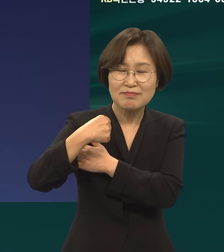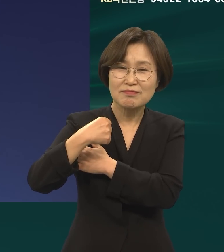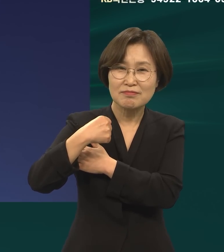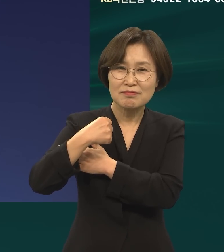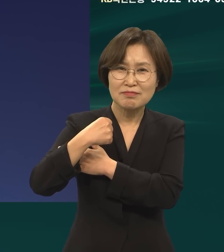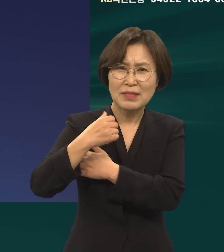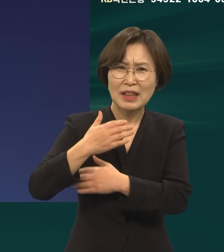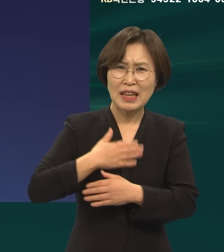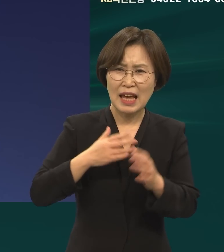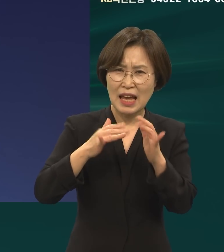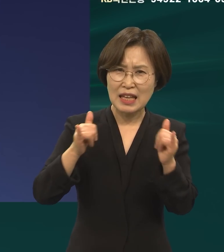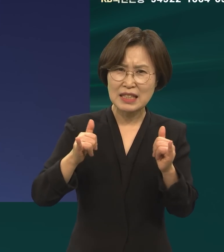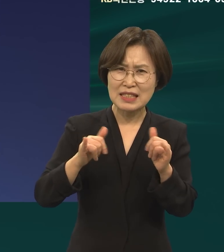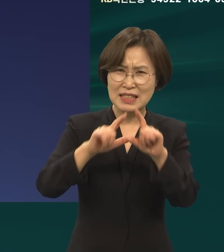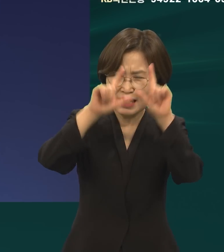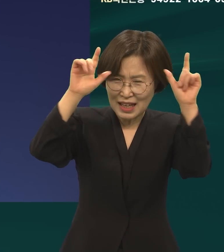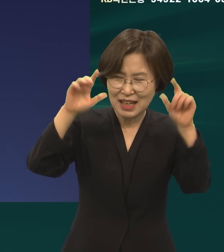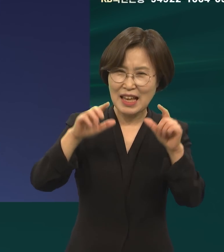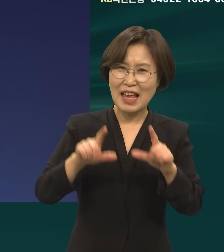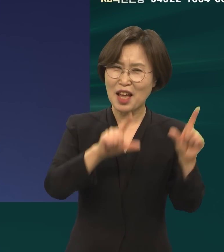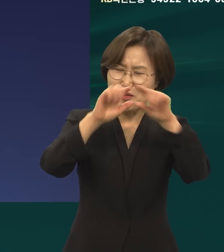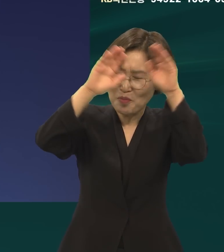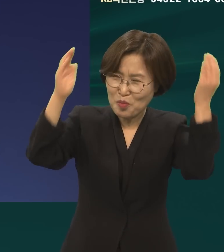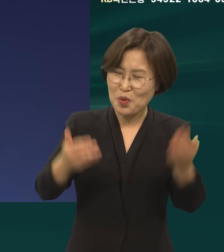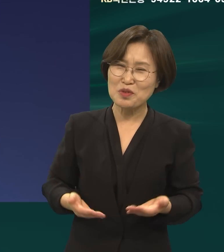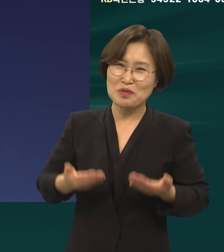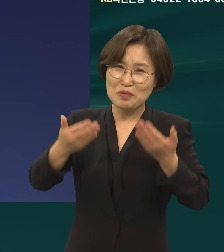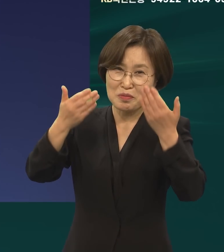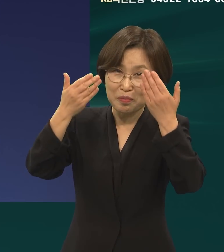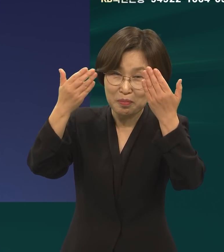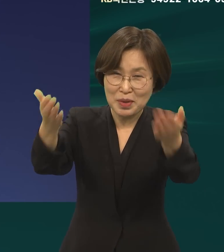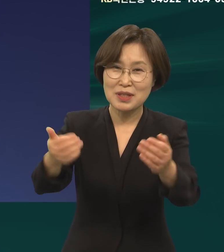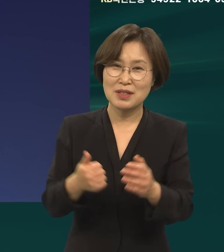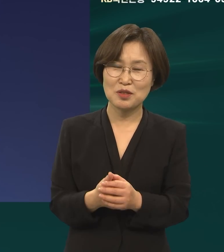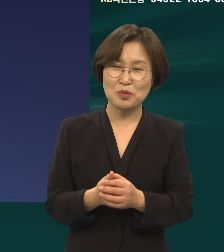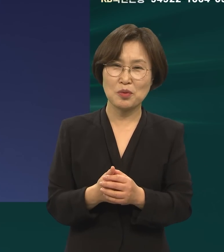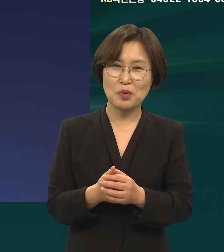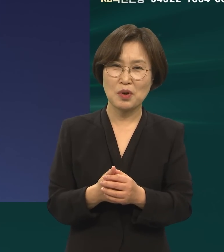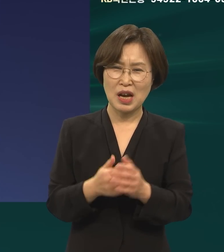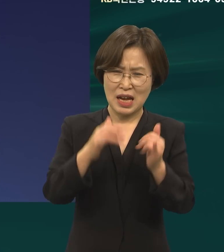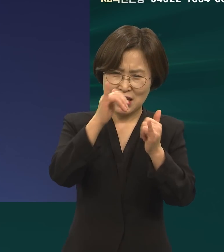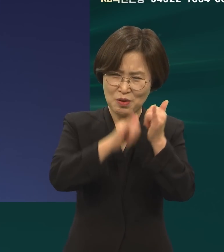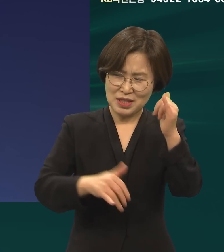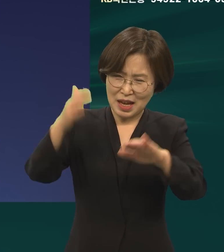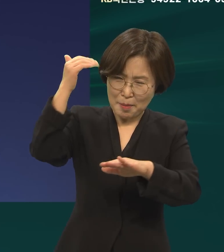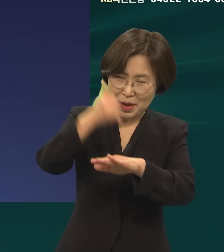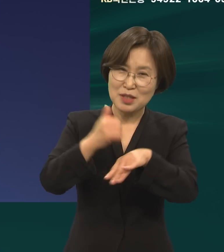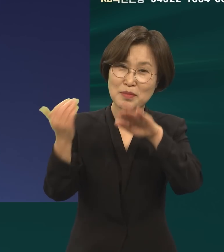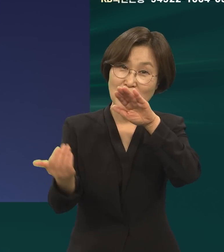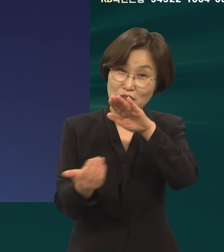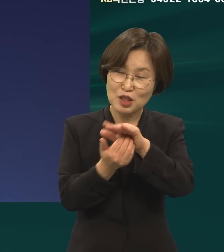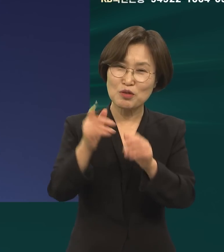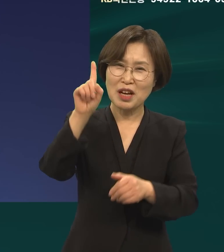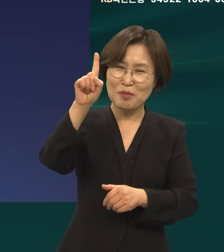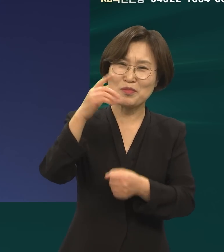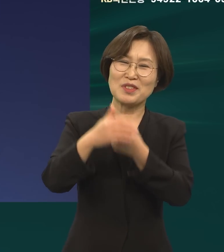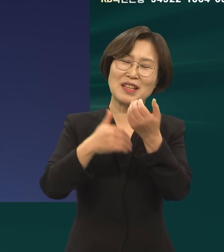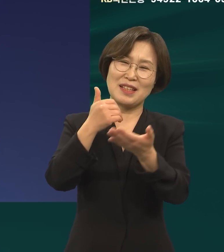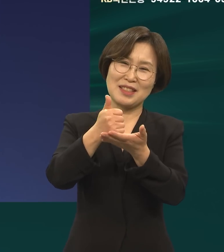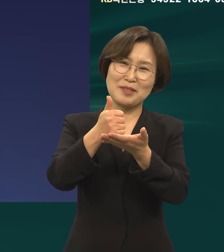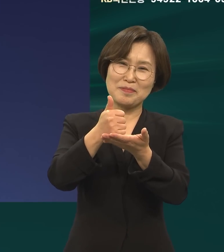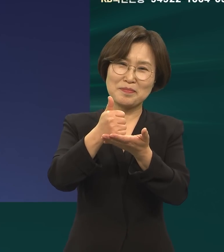내 인생 다 바쳐 믿을 만한 분이시고 역사의 마지막을 멋지게 완성하실 한 분 하나님이십니다.